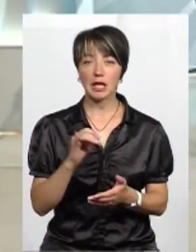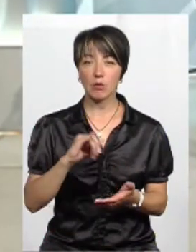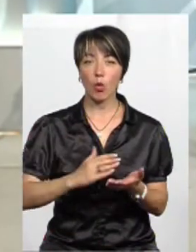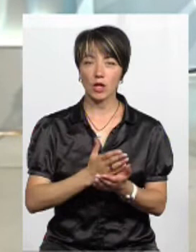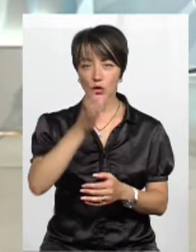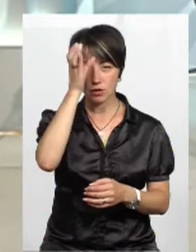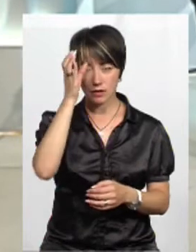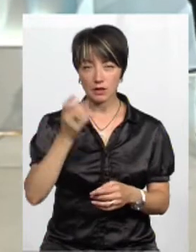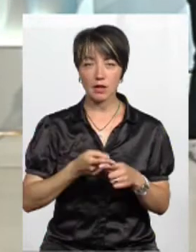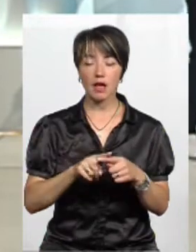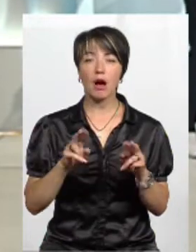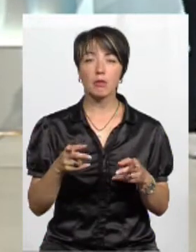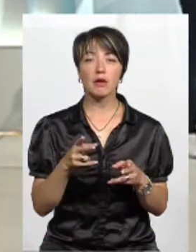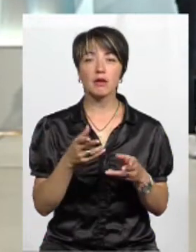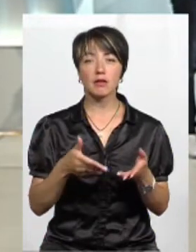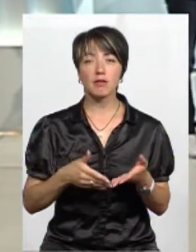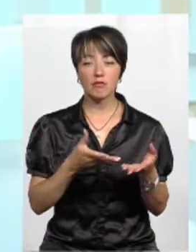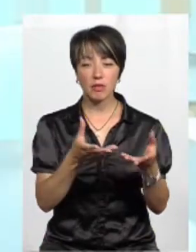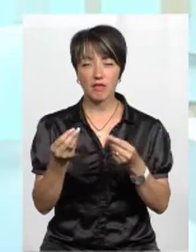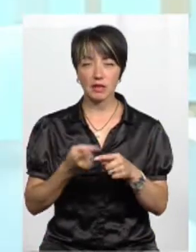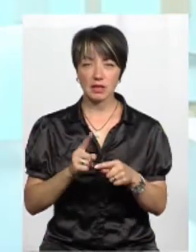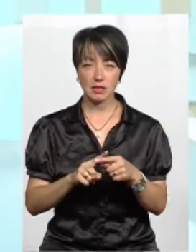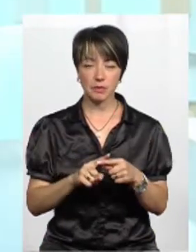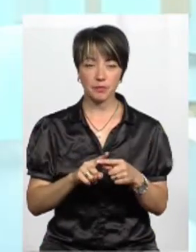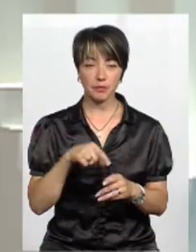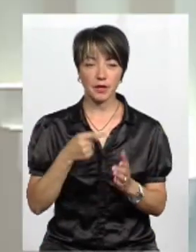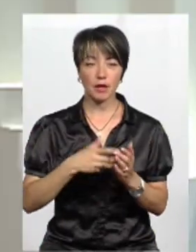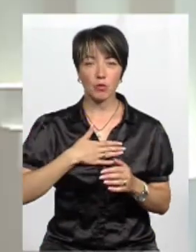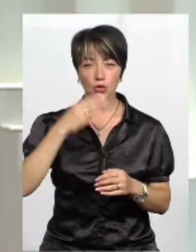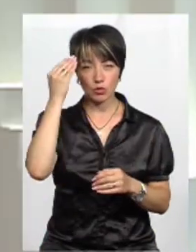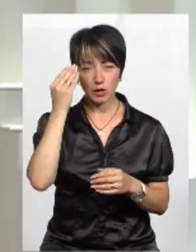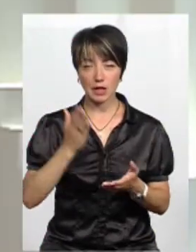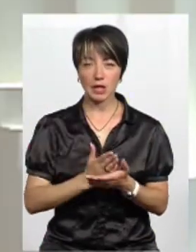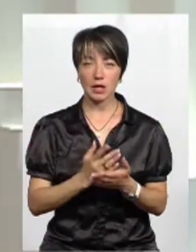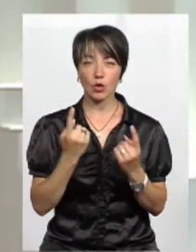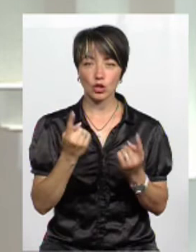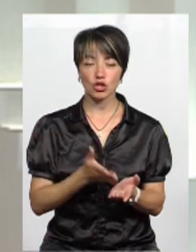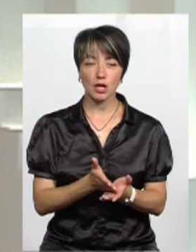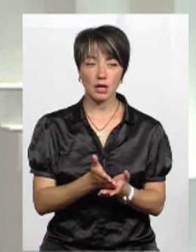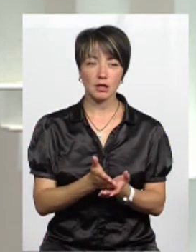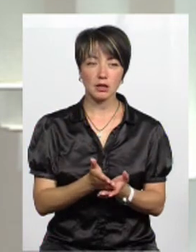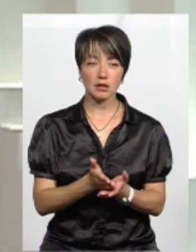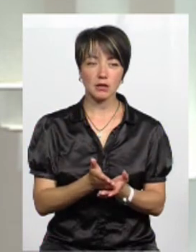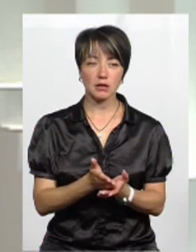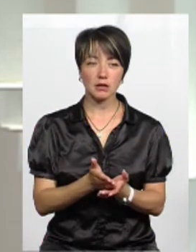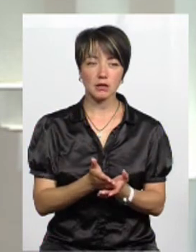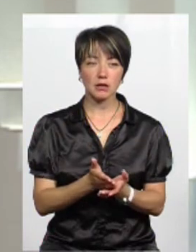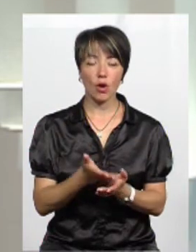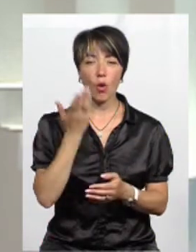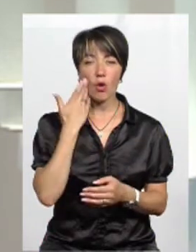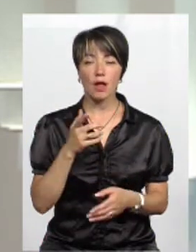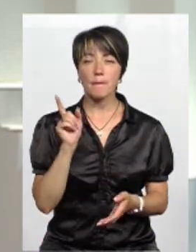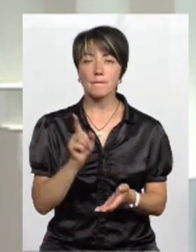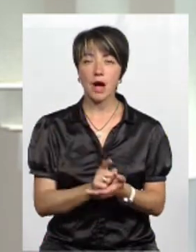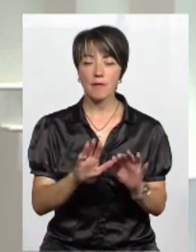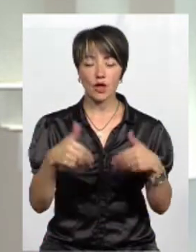а в політичному руслі як би ви впливали на цей момент? На мою думку, тут є лише один шлях. Це є шлях, коли ми